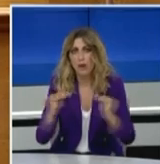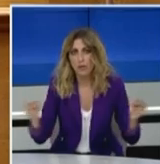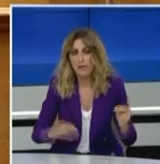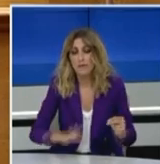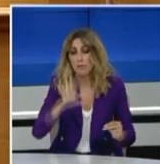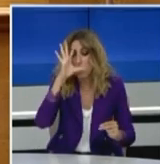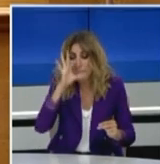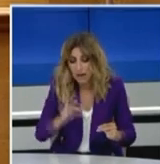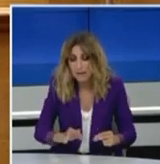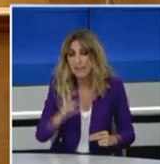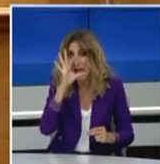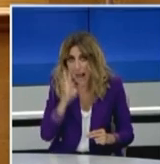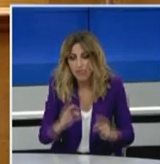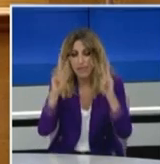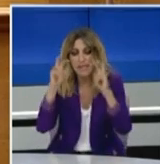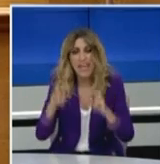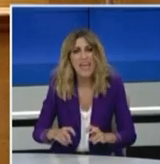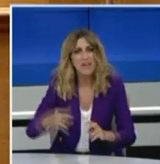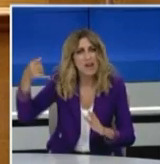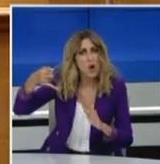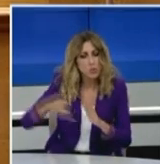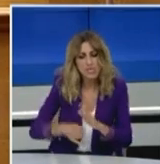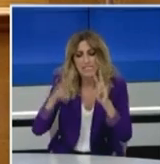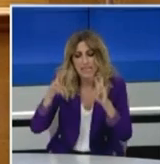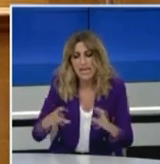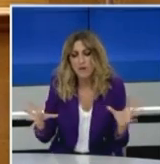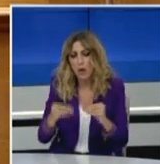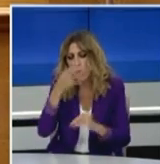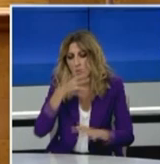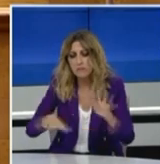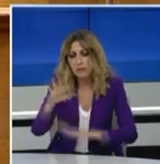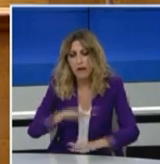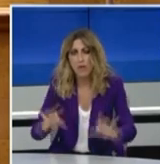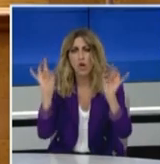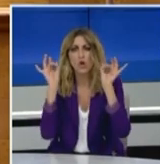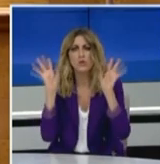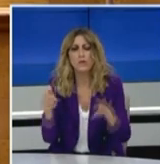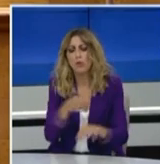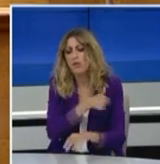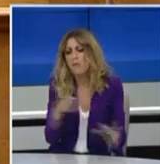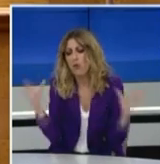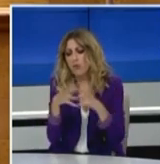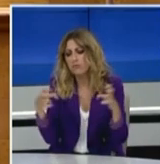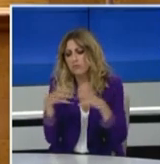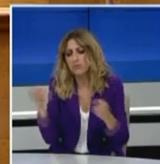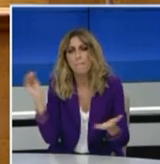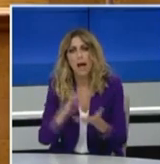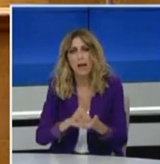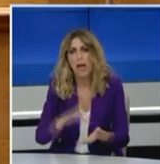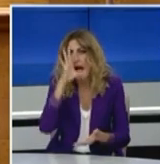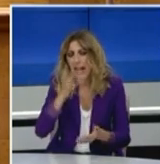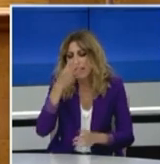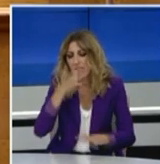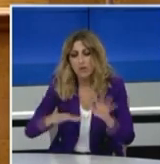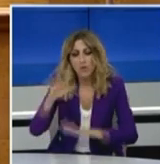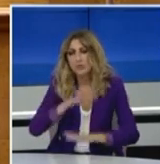ουσιαστικών πτυχών του σκανδάλου. Ενός σκανδάλου που δεν είναι τίποτε άλλο από την εμπορευματοποίηση της υγείας και του